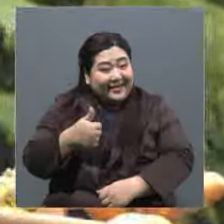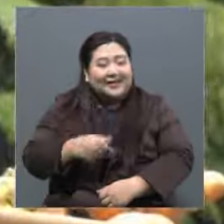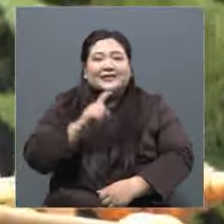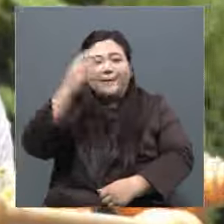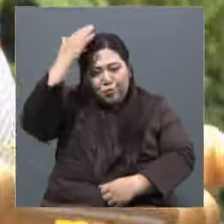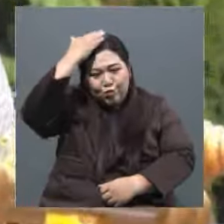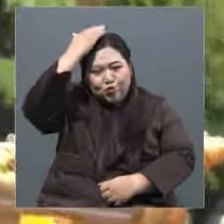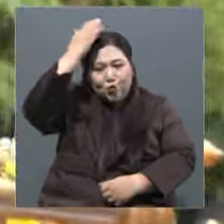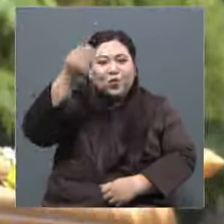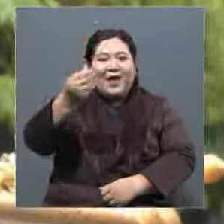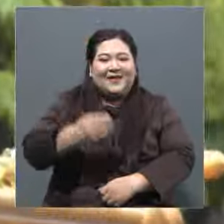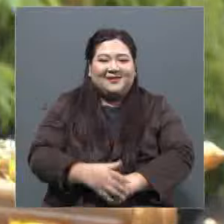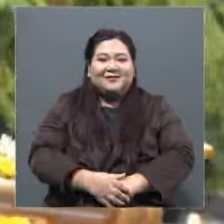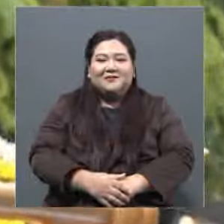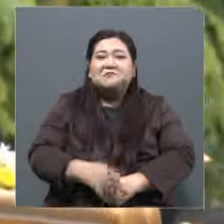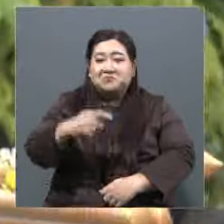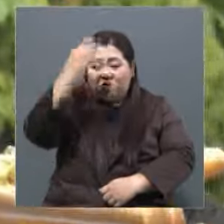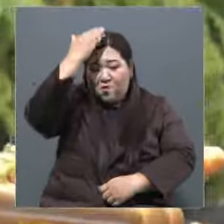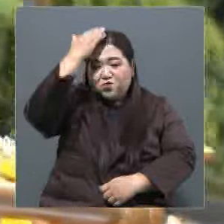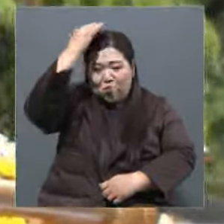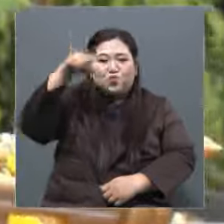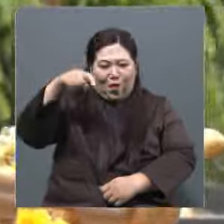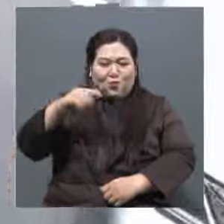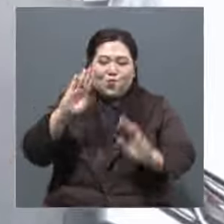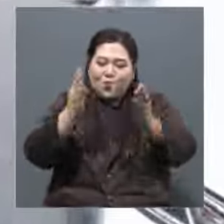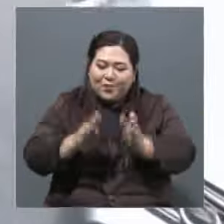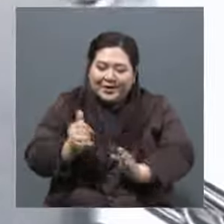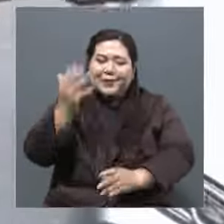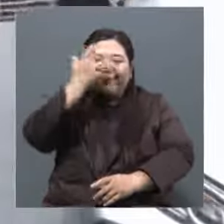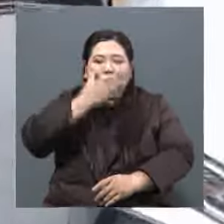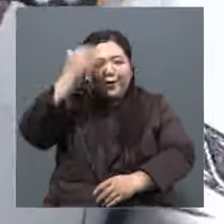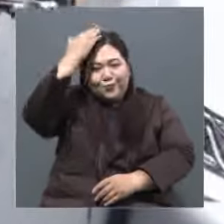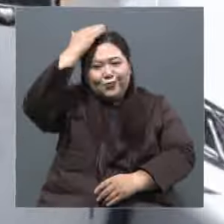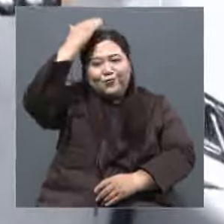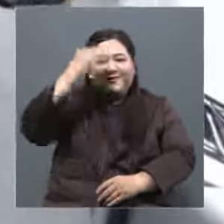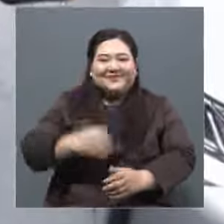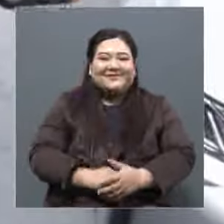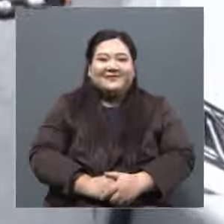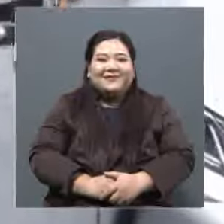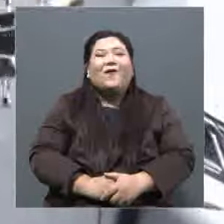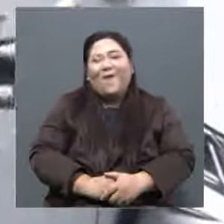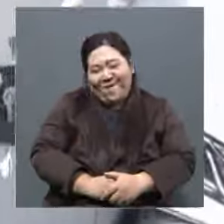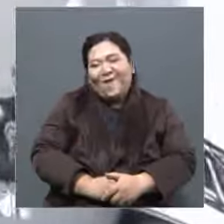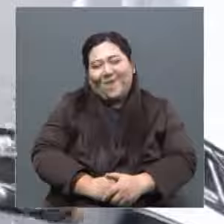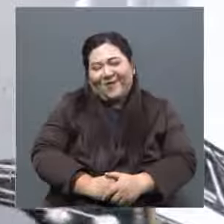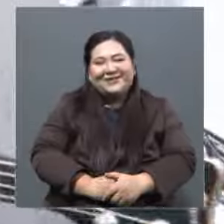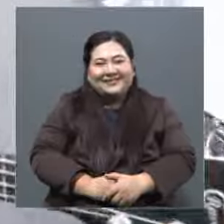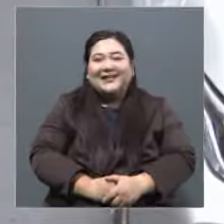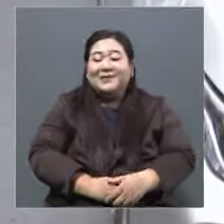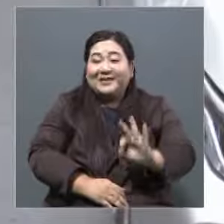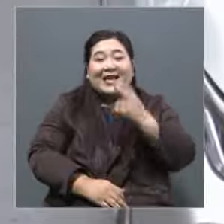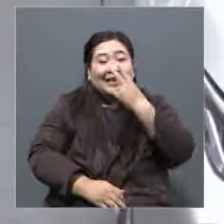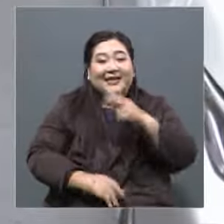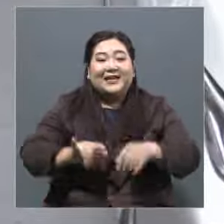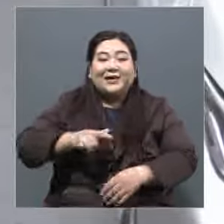ไหร่ไม่ได้บูลี่นะอ้าเหรอเจำกัดเหรอเอ้อนะก็ถือว่าเป็นเห็นตุ๊กๆ